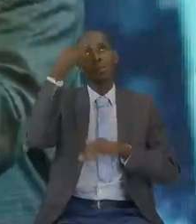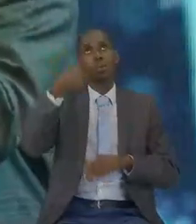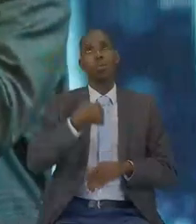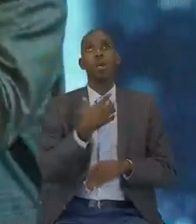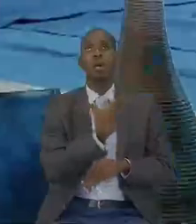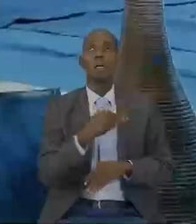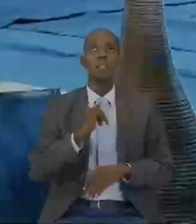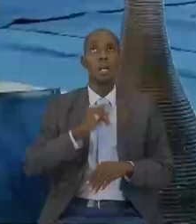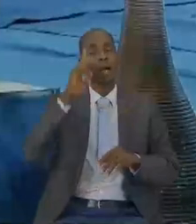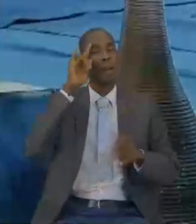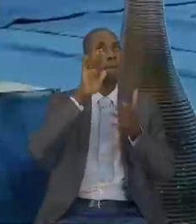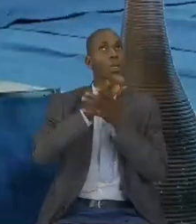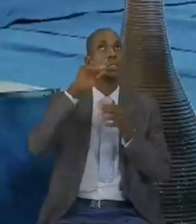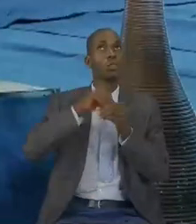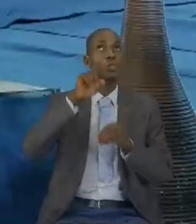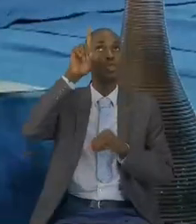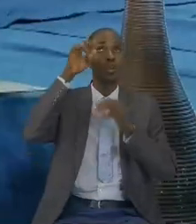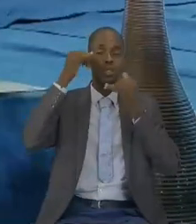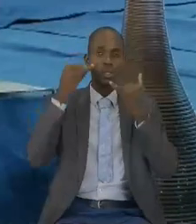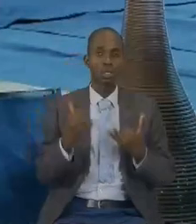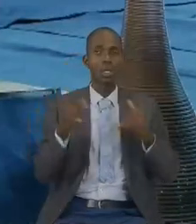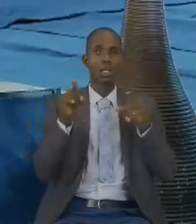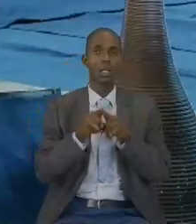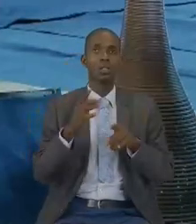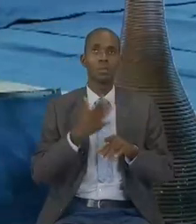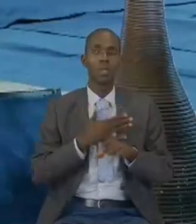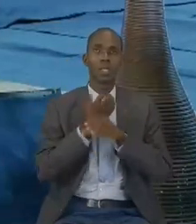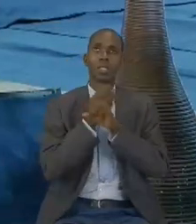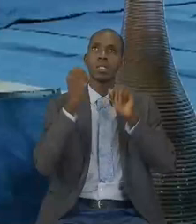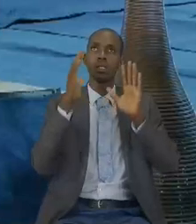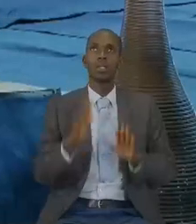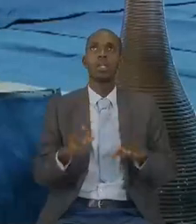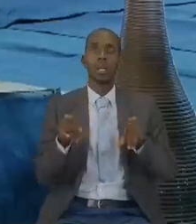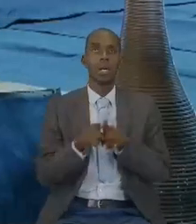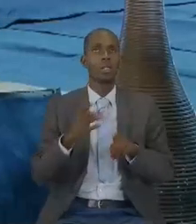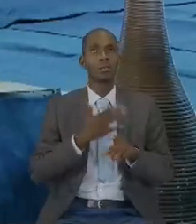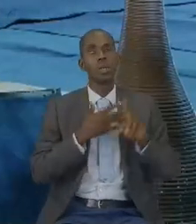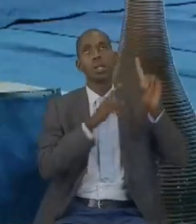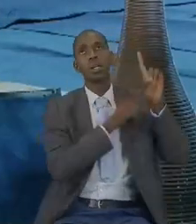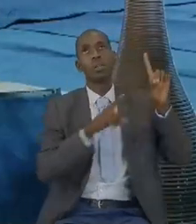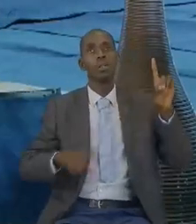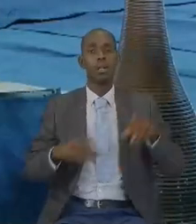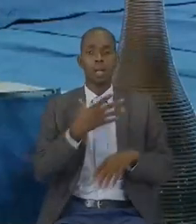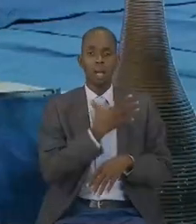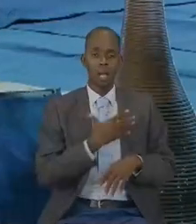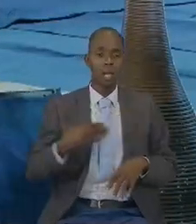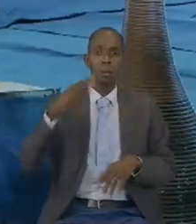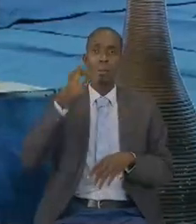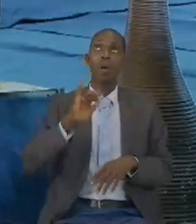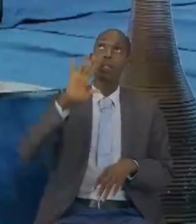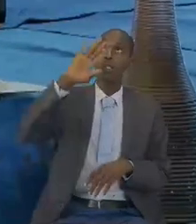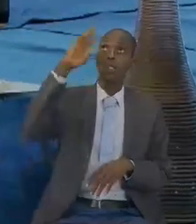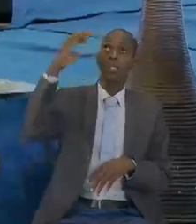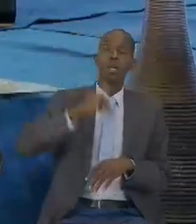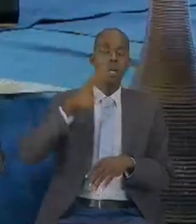que tu es mort pour moi et je crois en toi maintenant comme mon sauveur et comme mon Seigneur. Et par